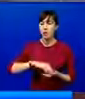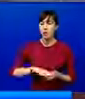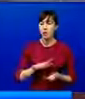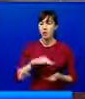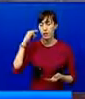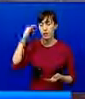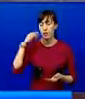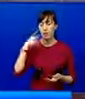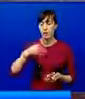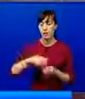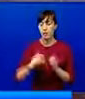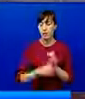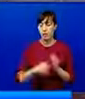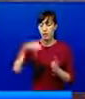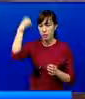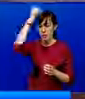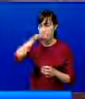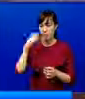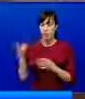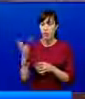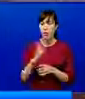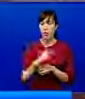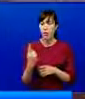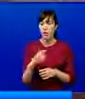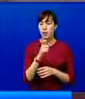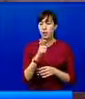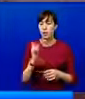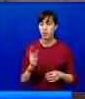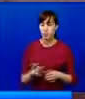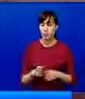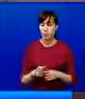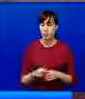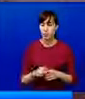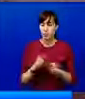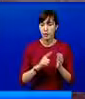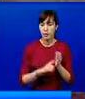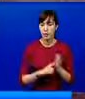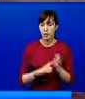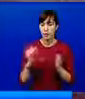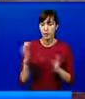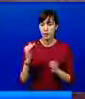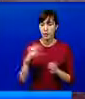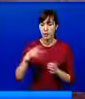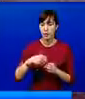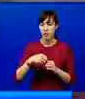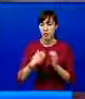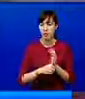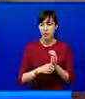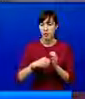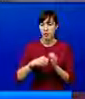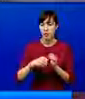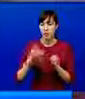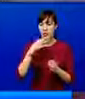Қазақстанға 2016 жыл келген. Бұл дәрілер бірінші науқасты 17 февральда 2016 жыл алдық.